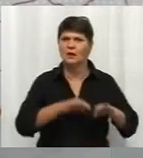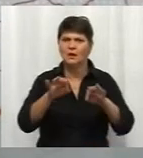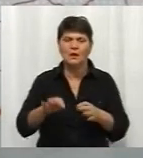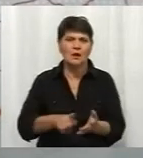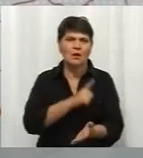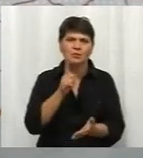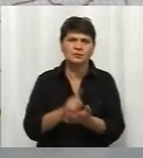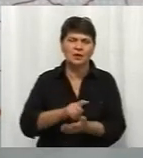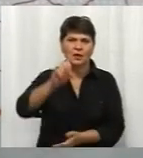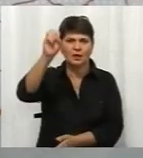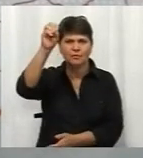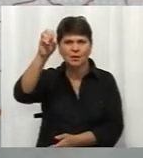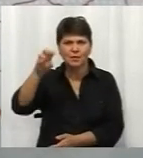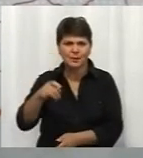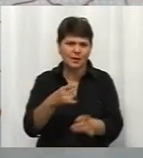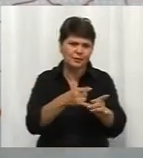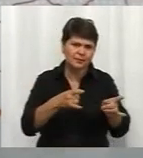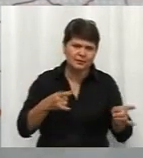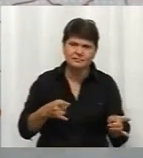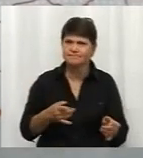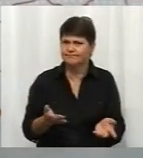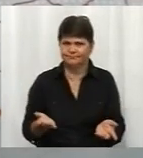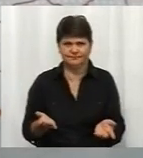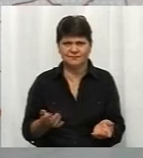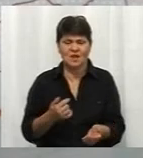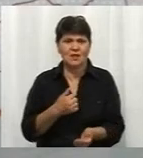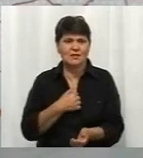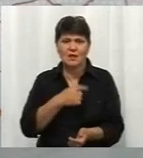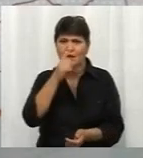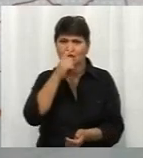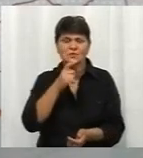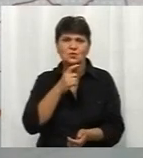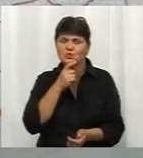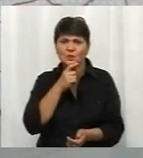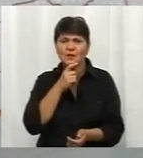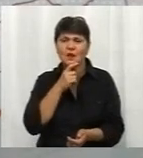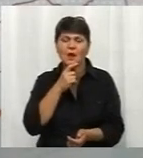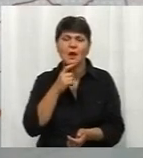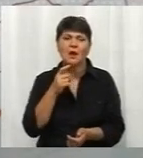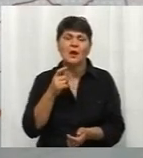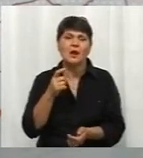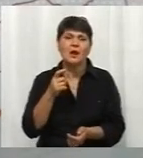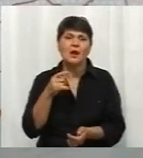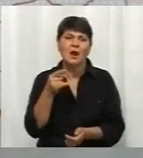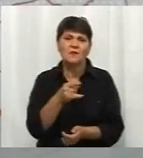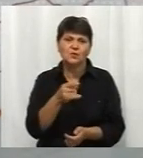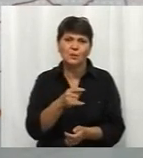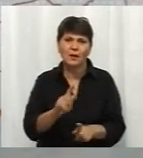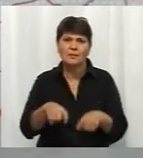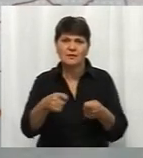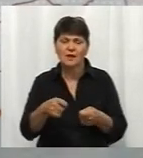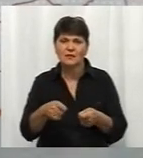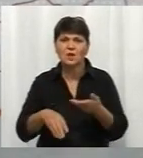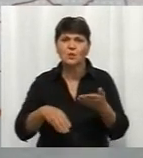маячками в черзі на МакДрайв. Ми так в коментарях і не зрозуміли, чи автомобіль надати допомогу. Якщо це було на